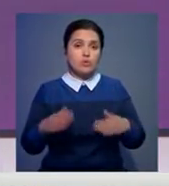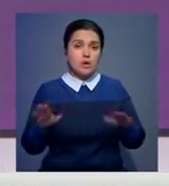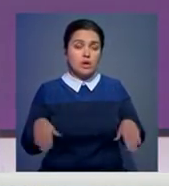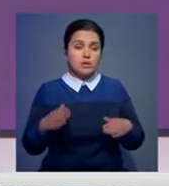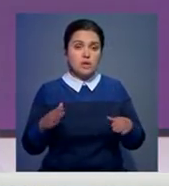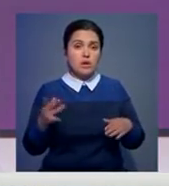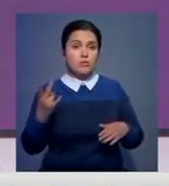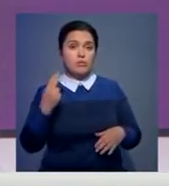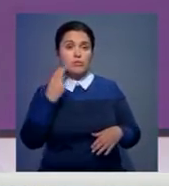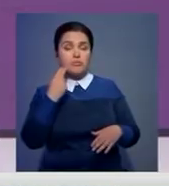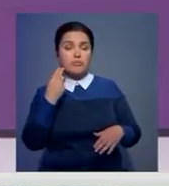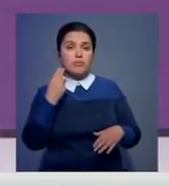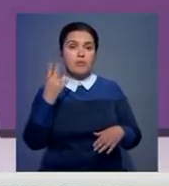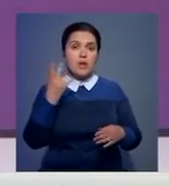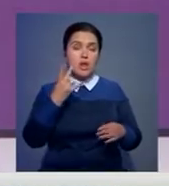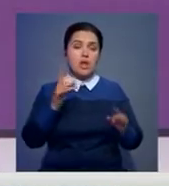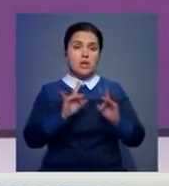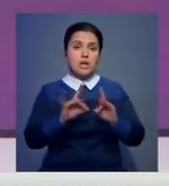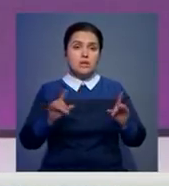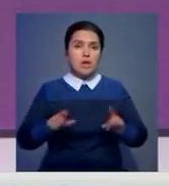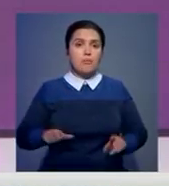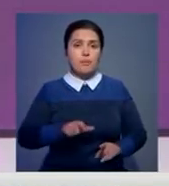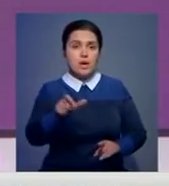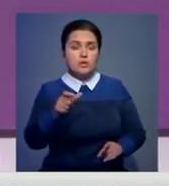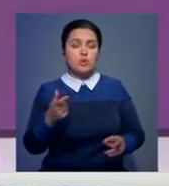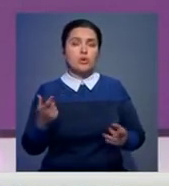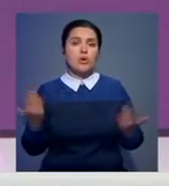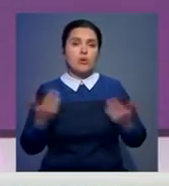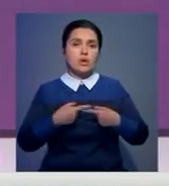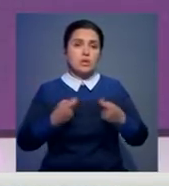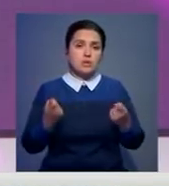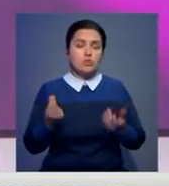достойной, должной информации о тех или иных маршрутах либо турпродуктах.